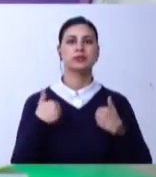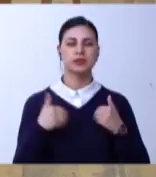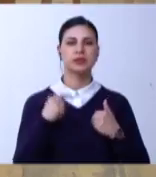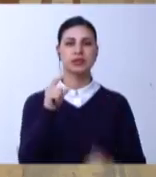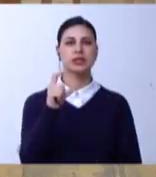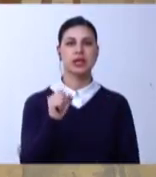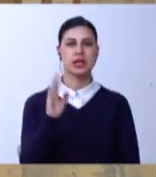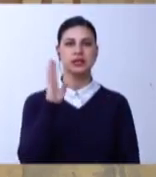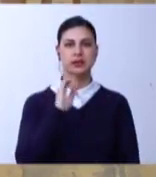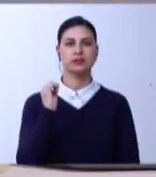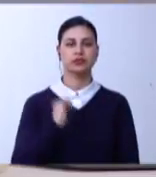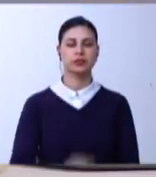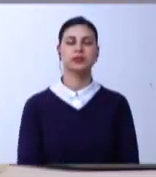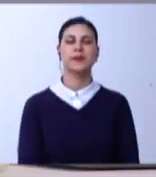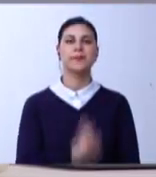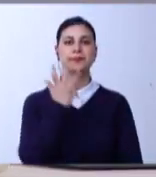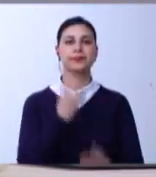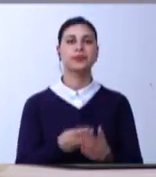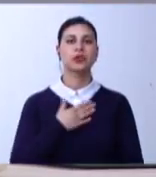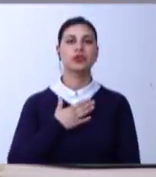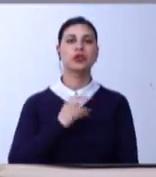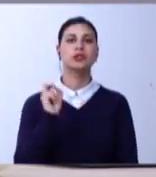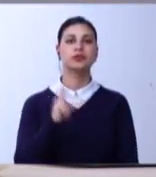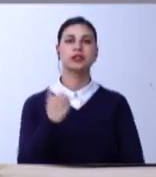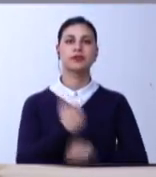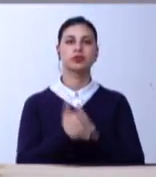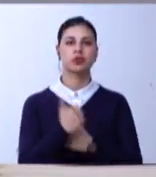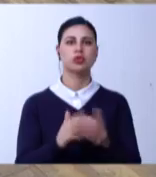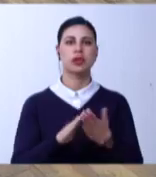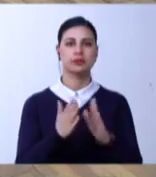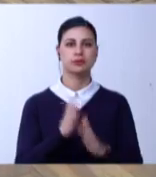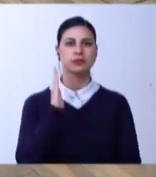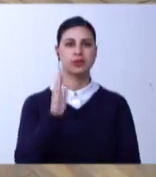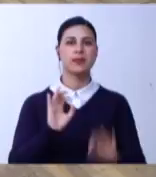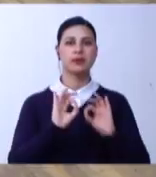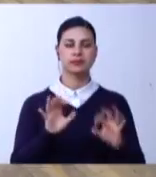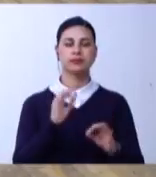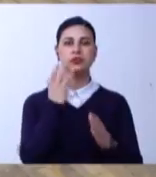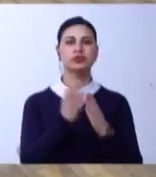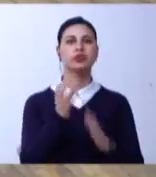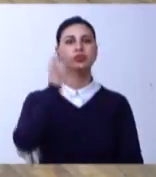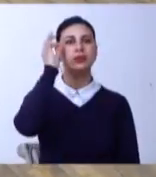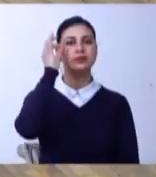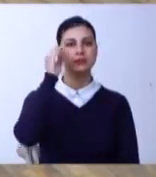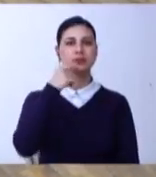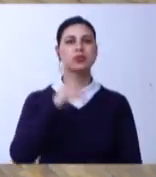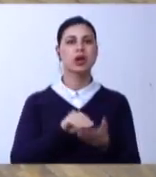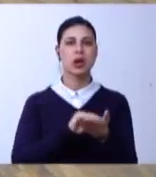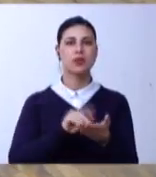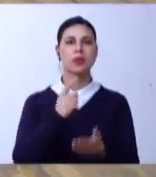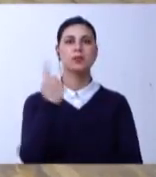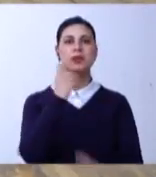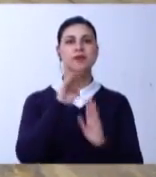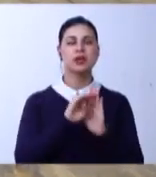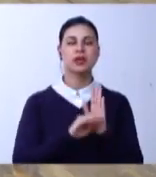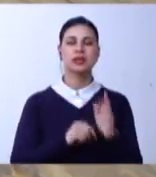ეს დილამშვიდობისათვის. დილამშვიდობის. ჩვენ ვიდრე ვიქტორინა შევაჯამებთ, აუცილებლად უნდა გავახსენოთ მაყურებელს ის, რომ საზოგადოებრივი